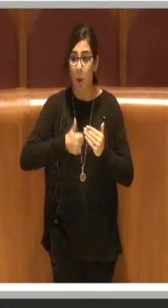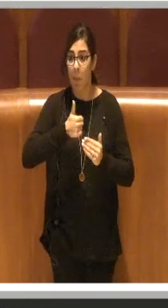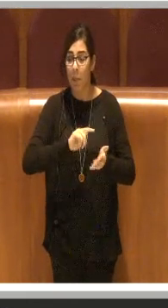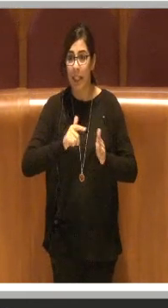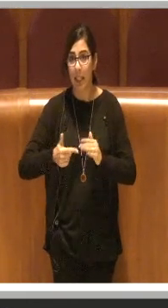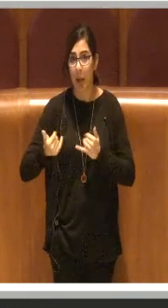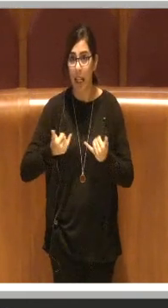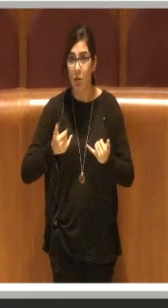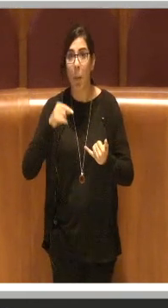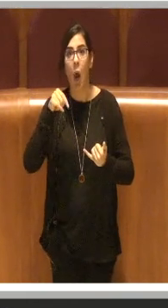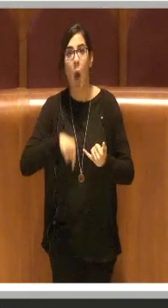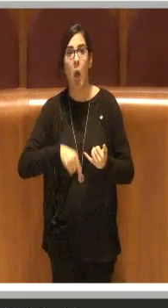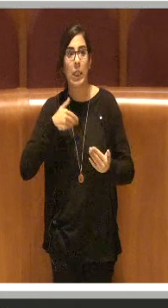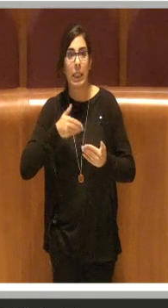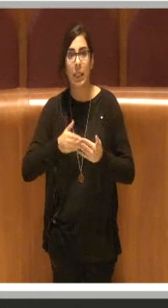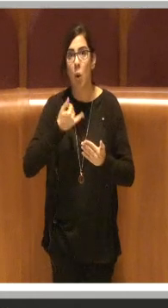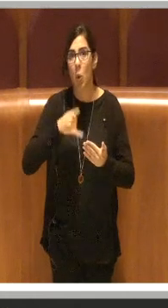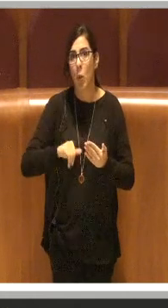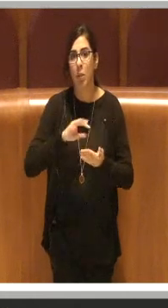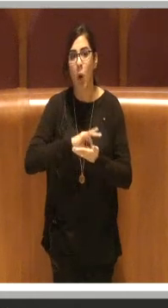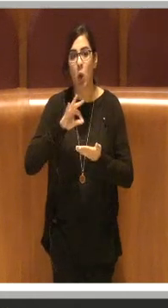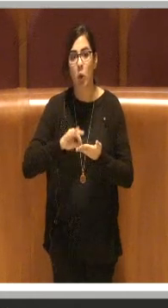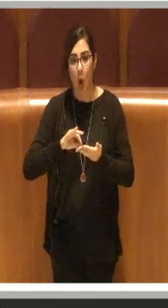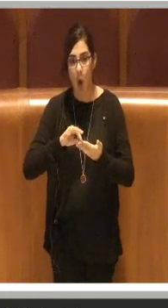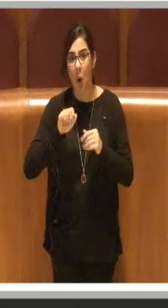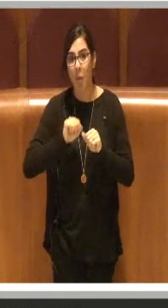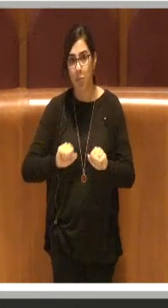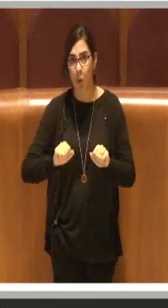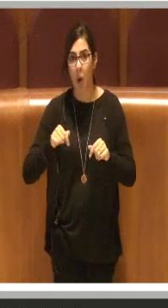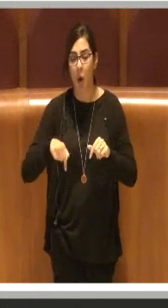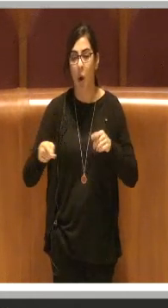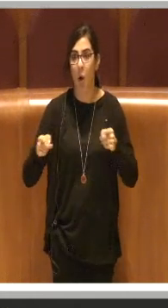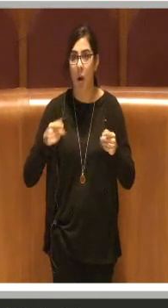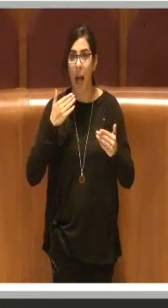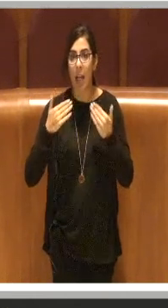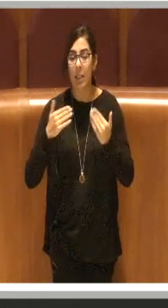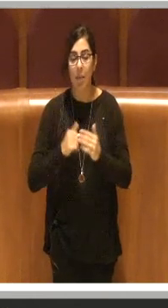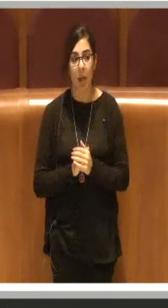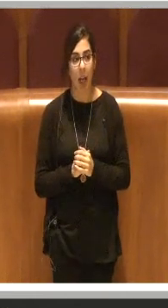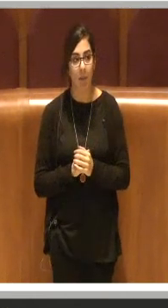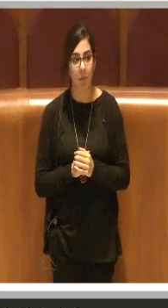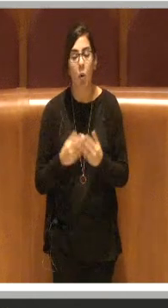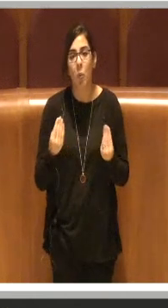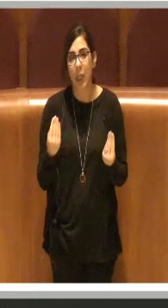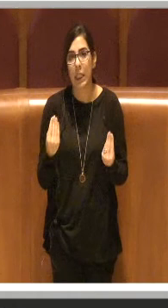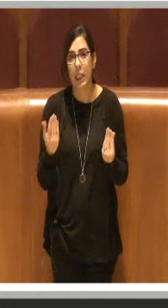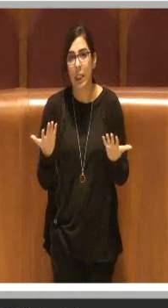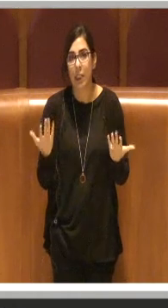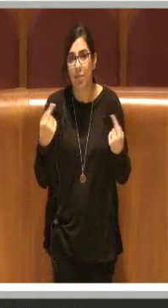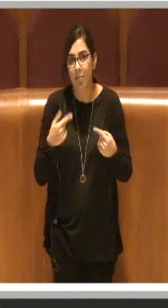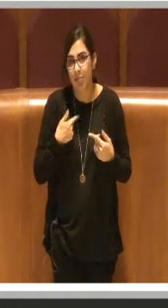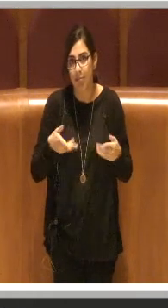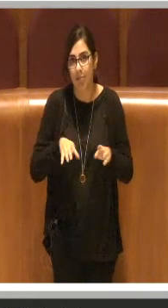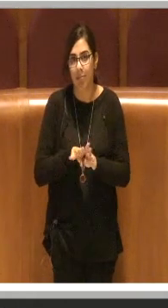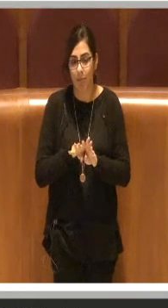e quindi ecco, oggi sostanzialmente è l'ultimo giorno utile per poterlo fare in assemblea. E quindi ecco, vado a chiudere